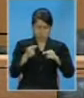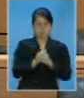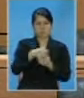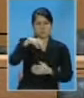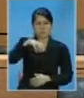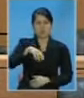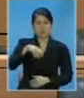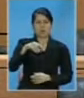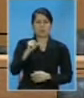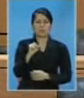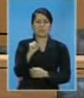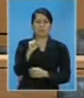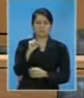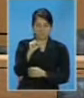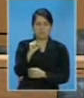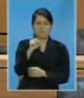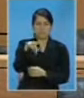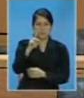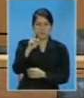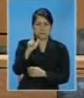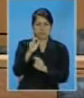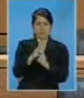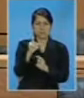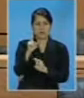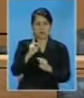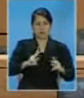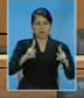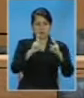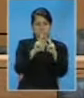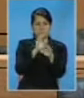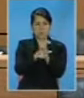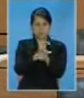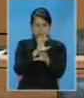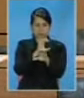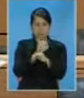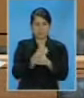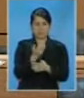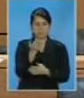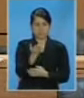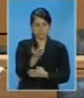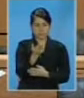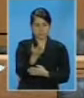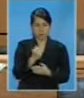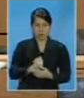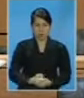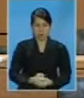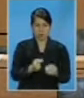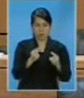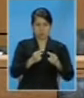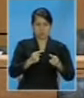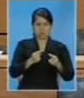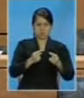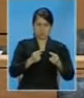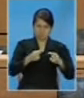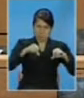ดไทยได้ติดตั้งไว้นั้นได้ขออนุญาตจากคณะรัฐมนตรีไปติดตั้งนั้น